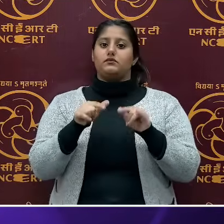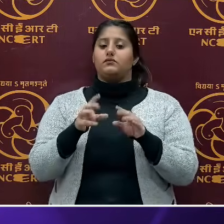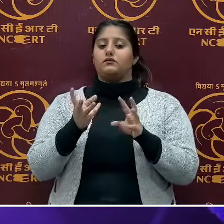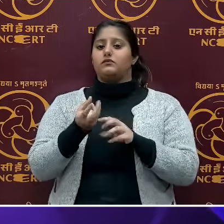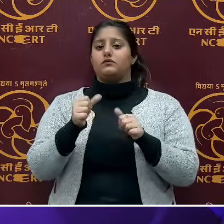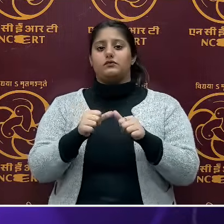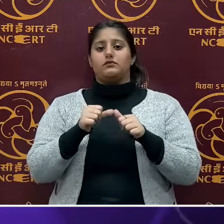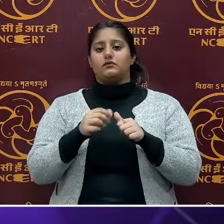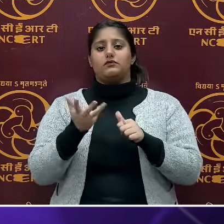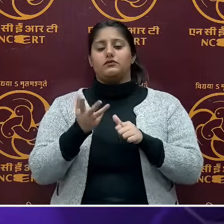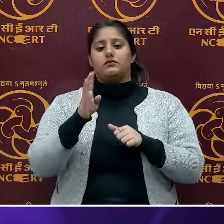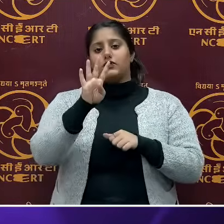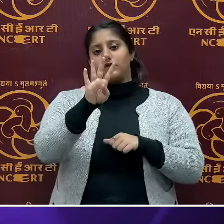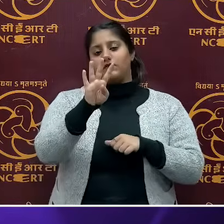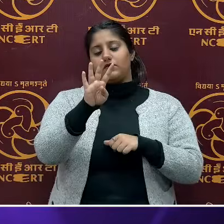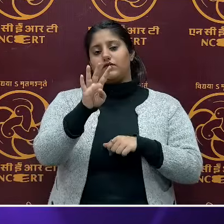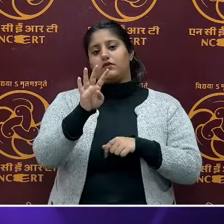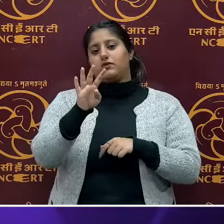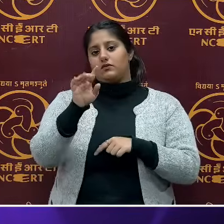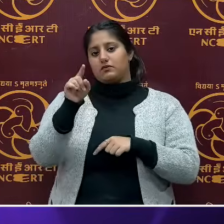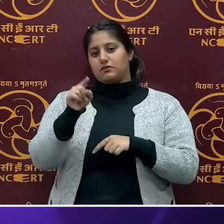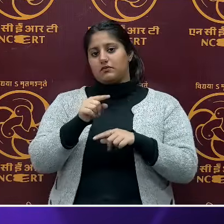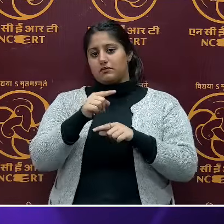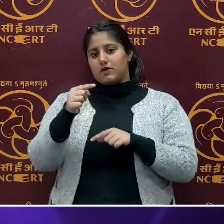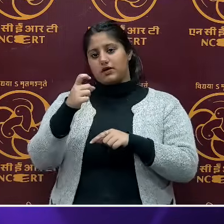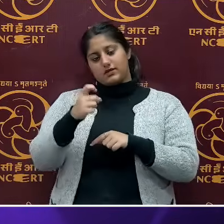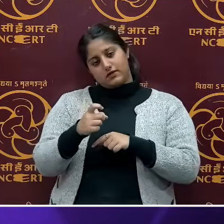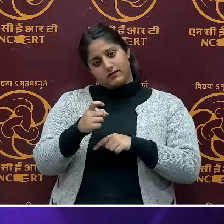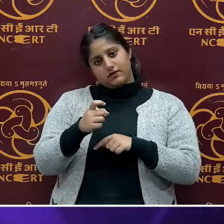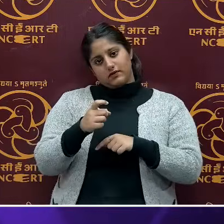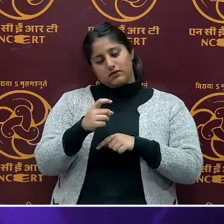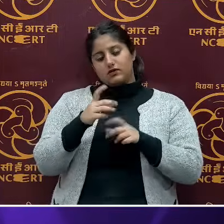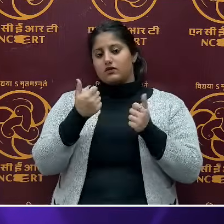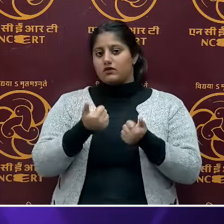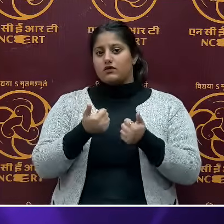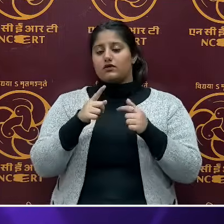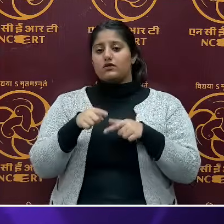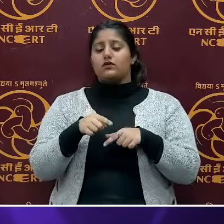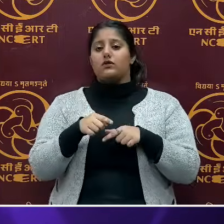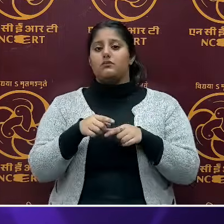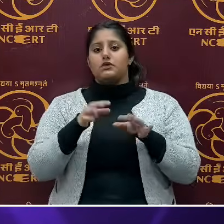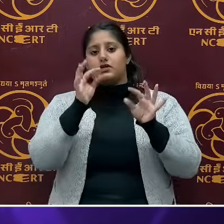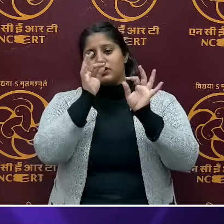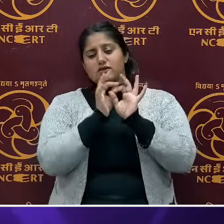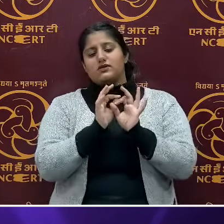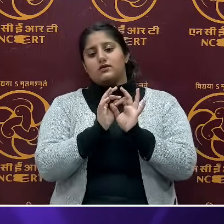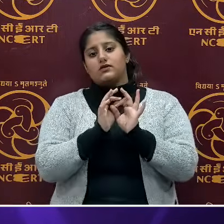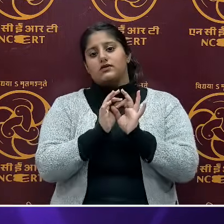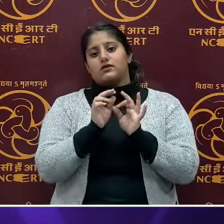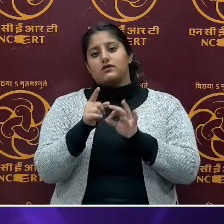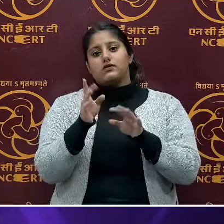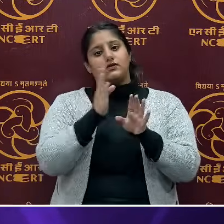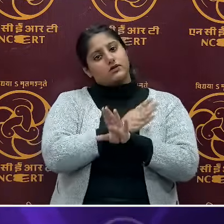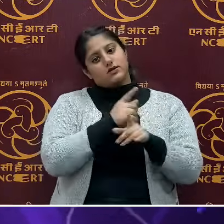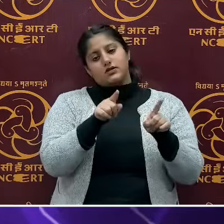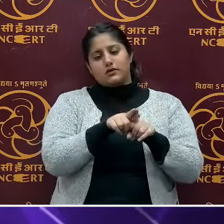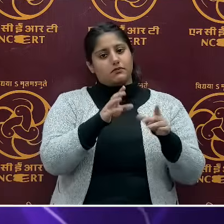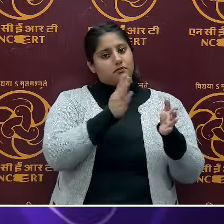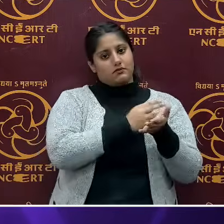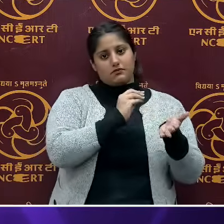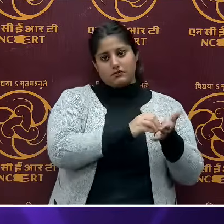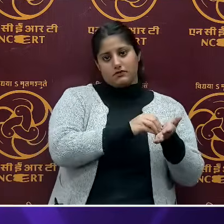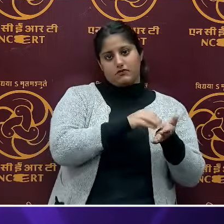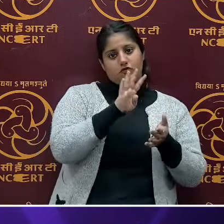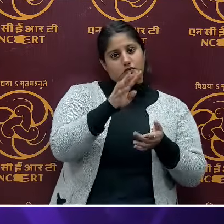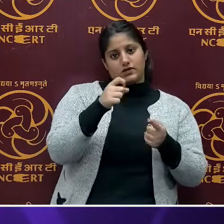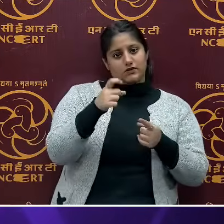get? 4 is to by 7. 7 only. So यहाँ भी आपके पास क्या था? 4 by 7.